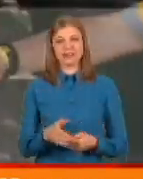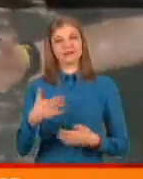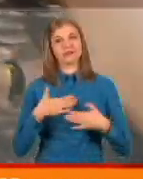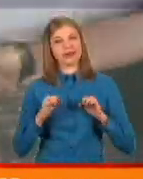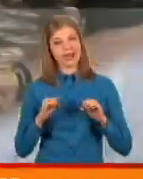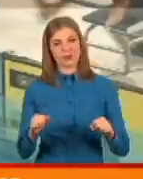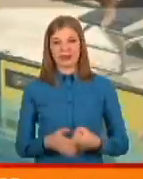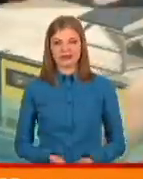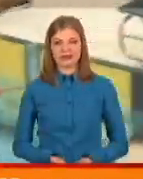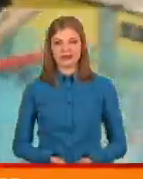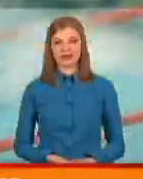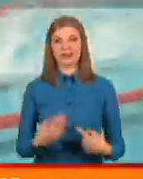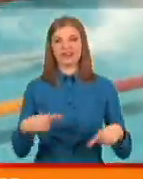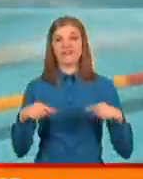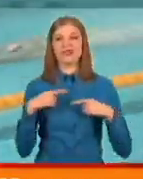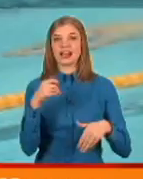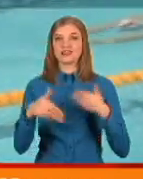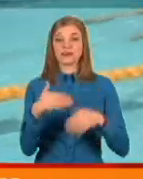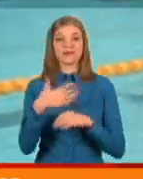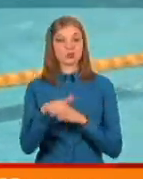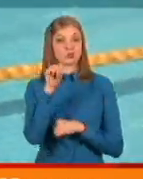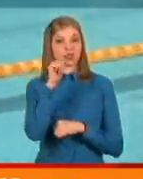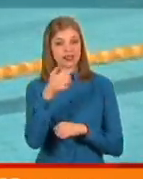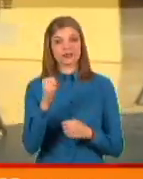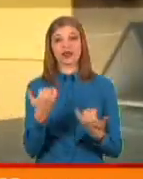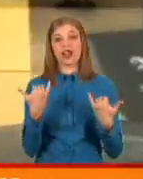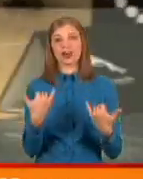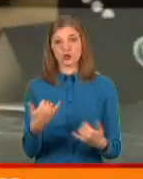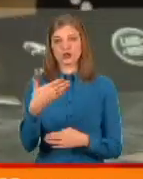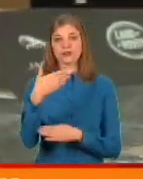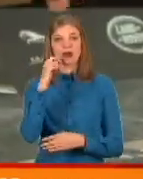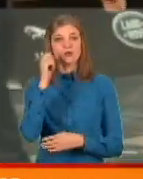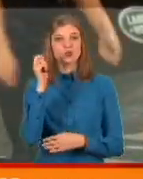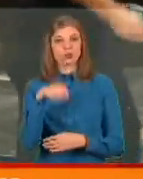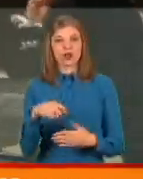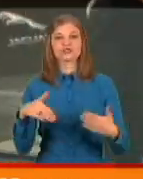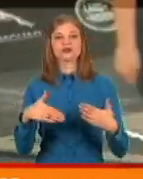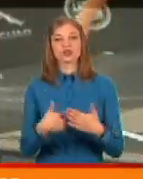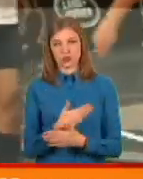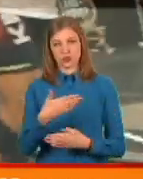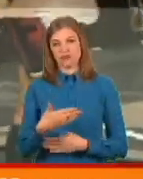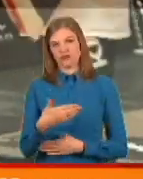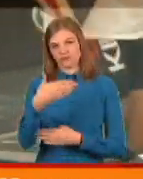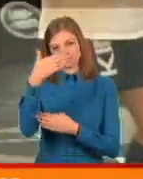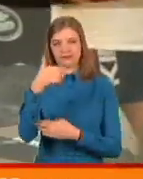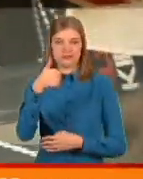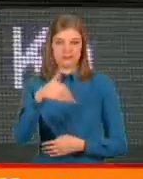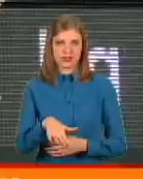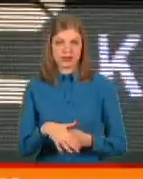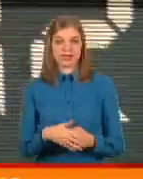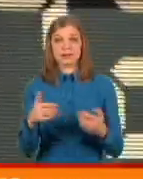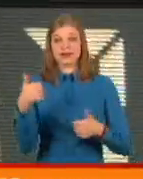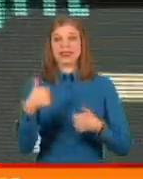герой. Фінал змагань з плавання уже завтра, а сьогодні прапор України знову підіймали над першим